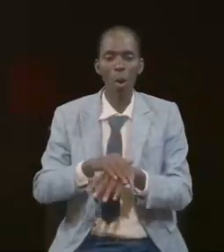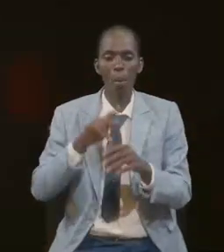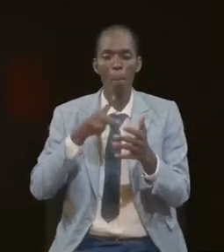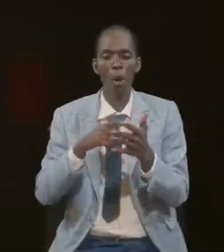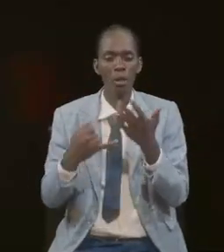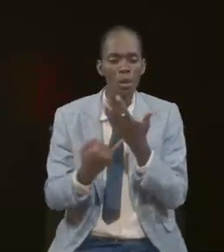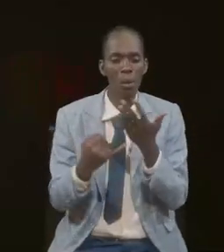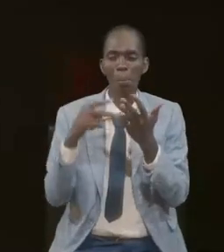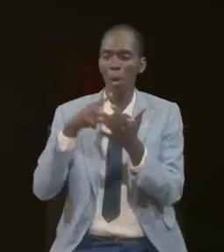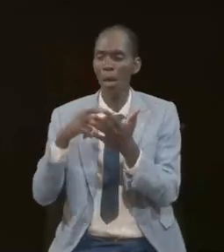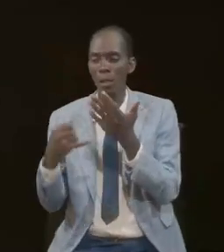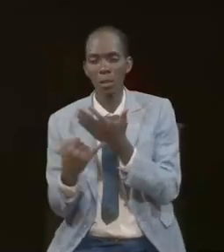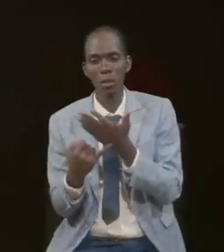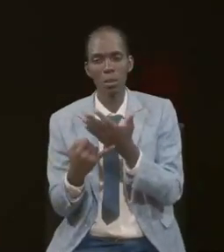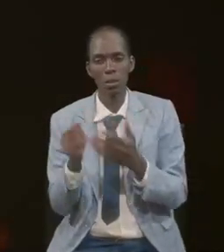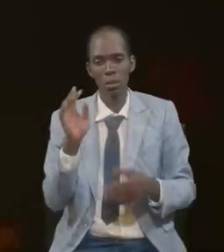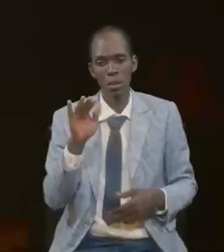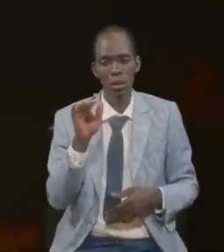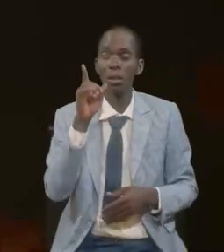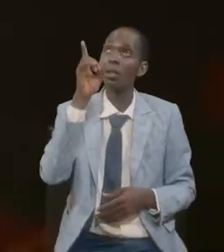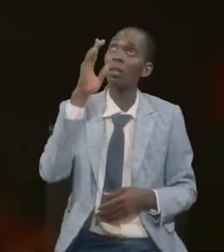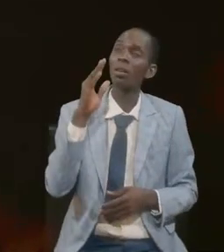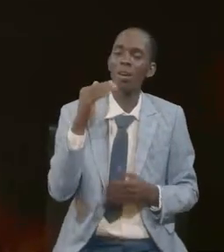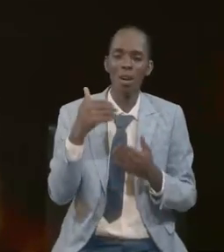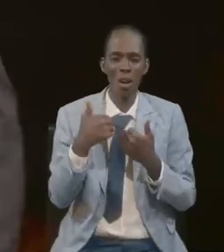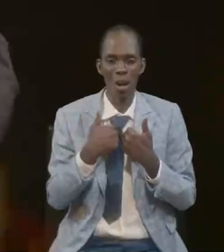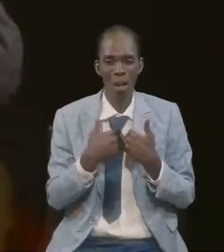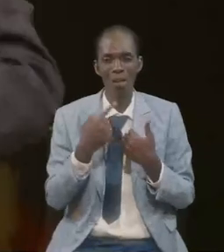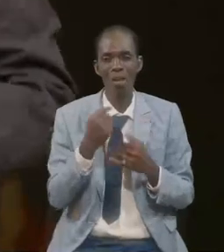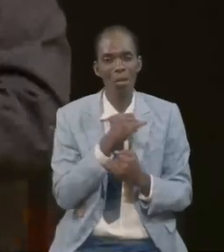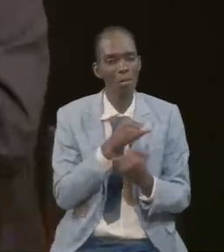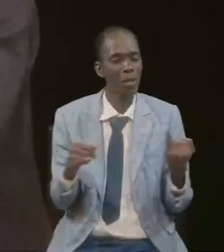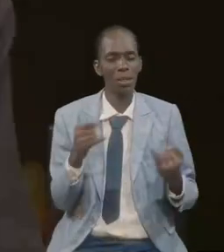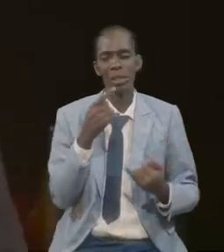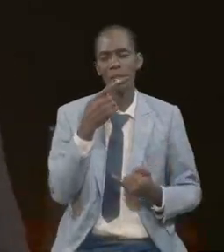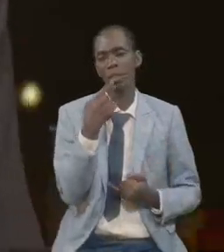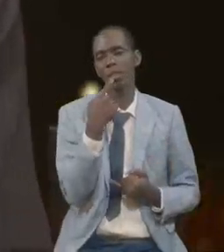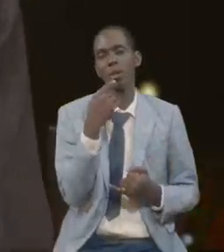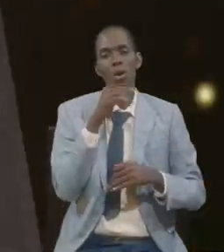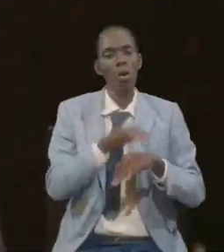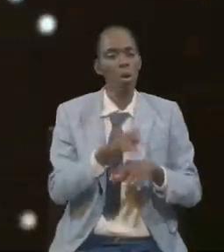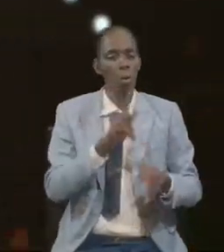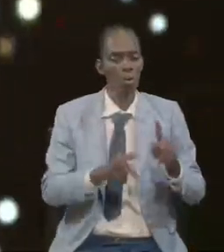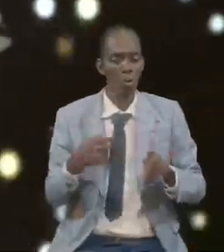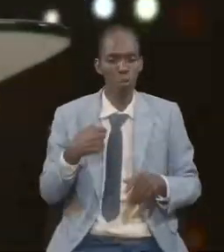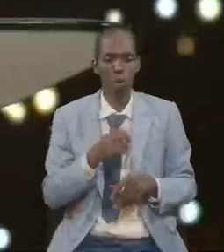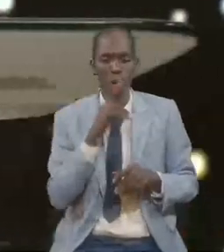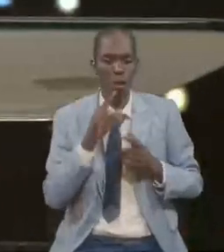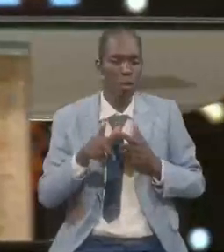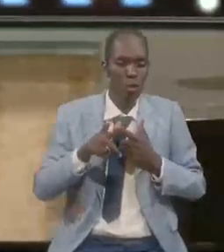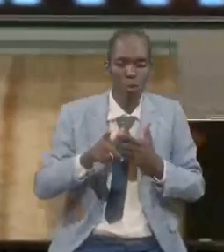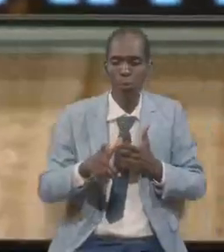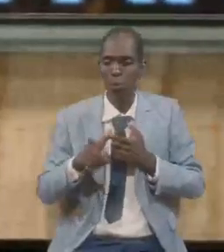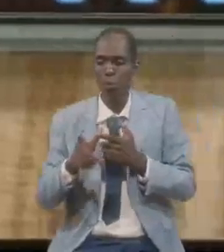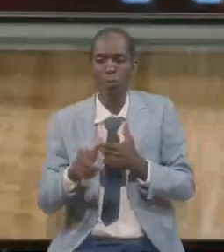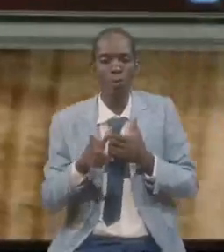des projets, Dieu a le dernier mot. Pour les gens